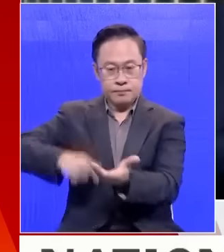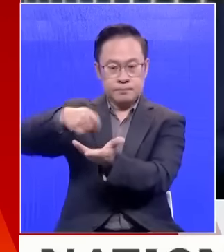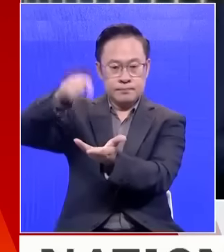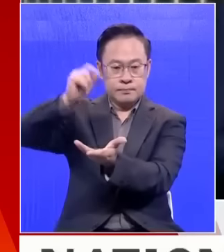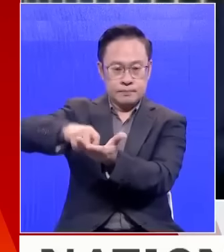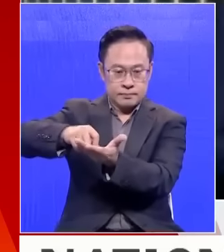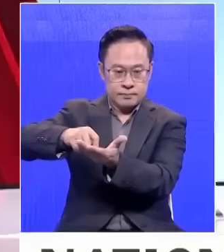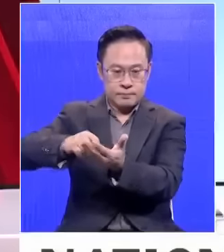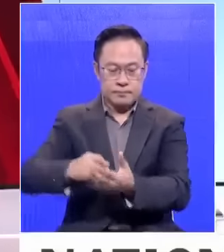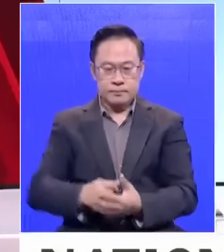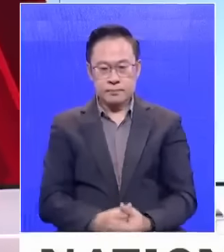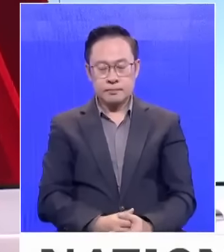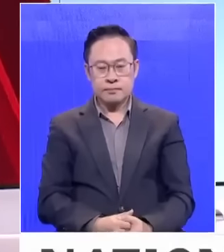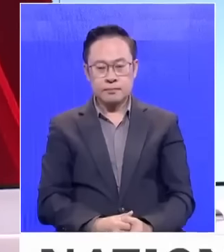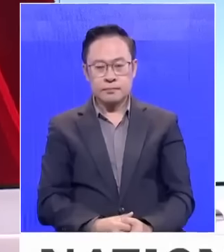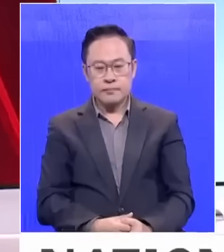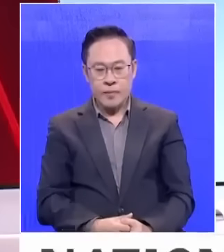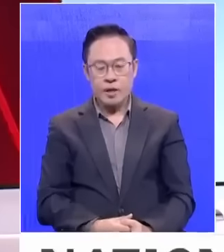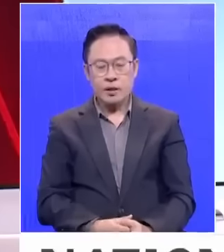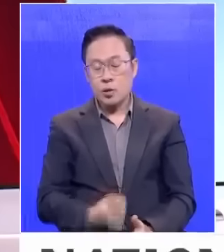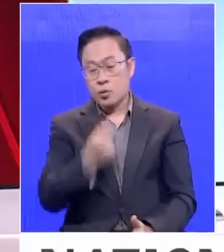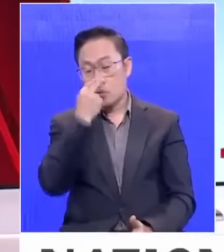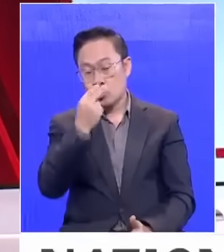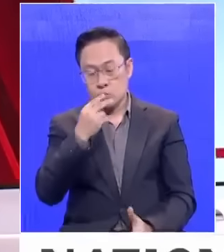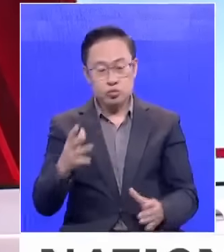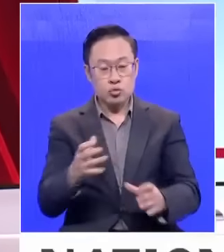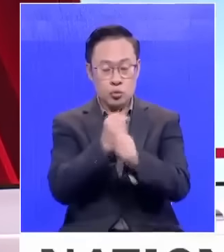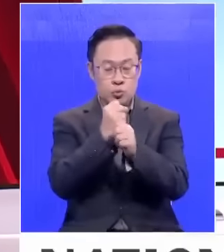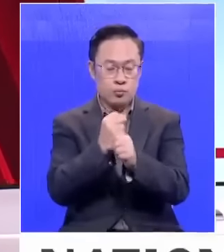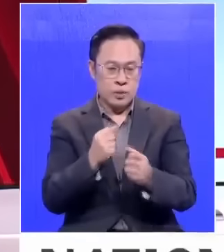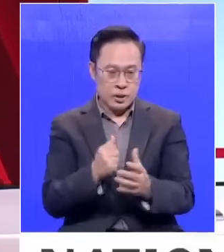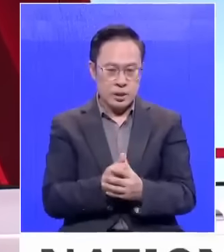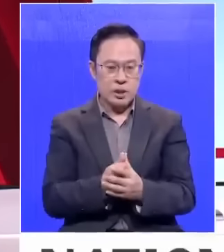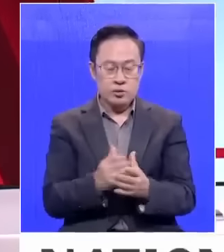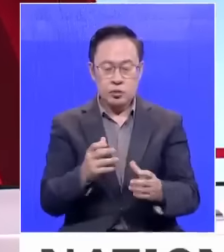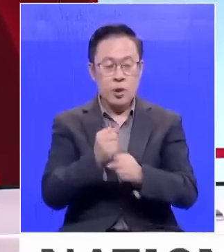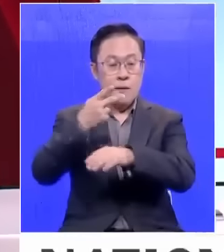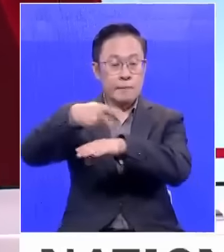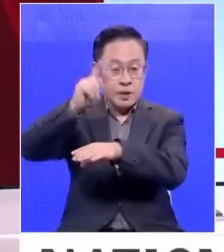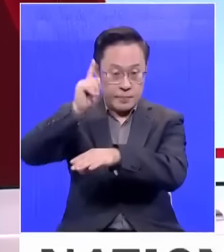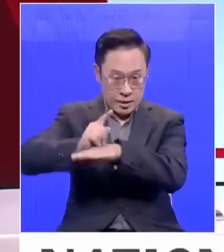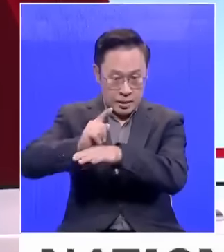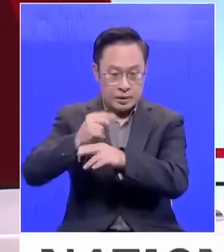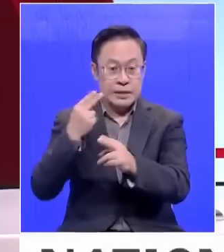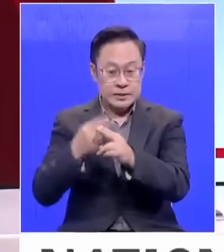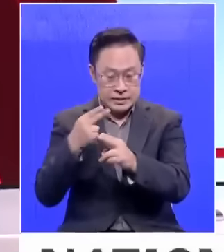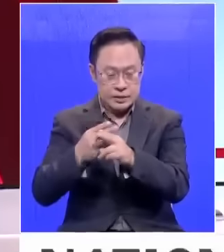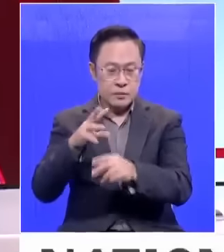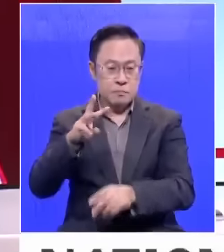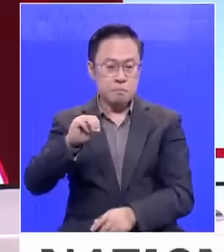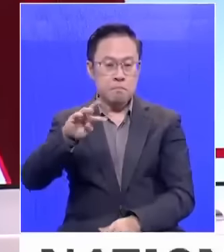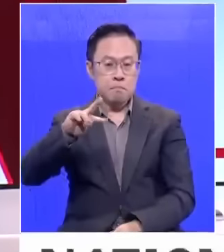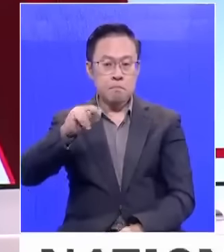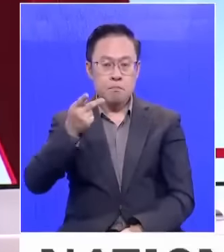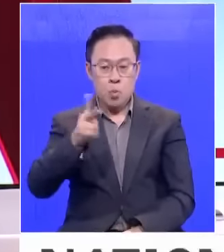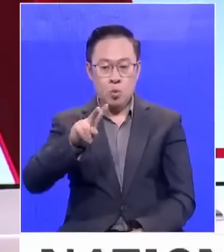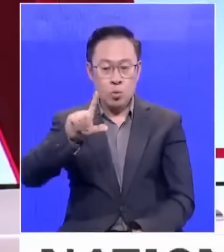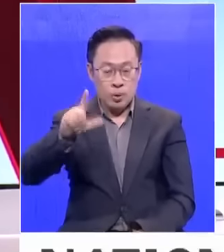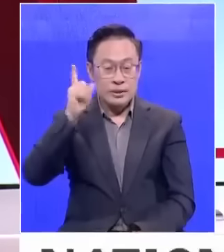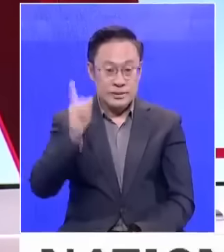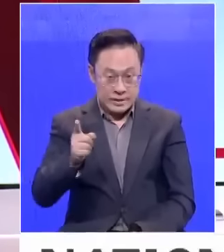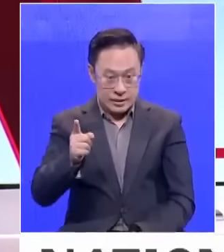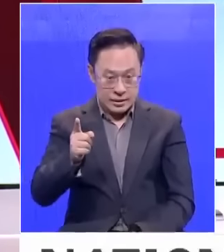คุณมากค่ะคุณพีทคะก็ต้องรอดูนะว่าหลังจากที่ถ้าเกิดว่าประธานวุฒิสภาเนี่ยเป็นไปตามโผแล้วรองประธาน